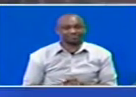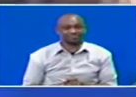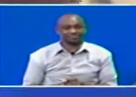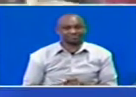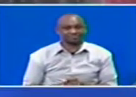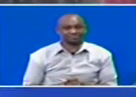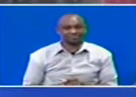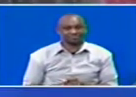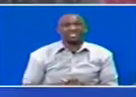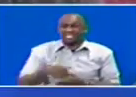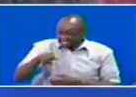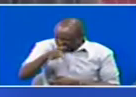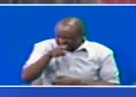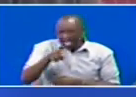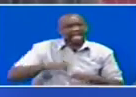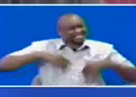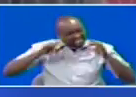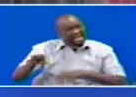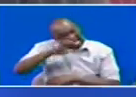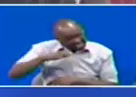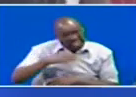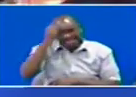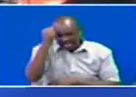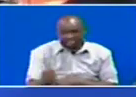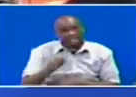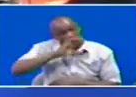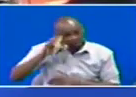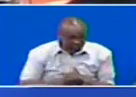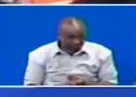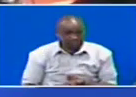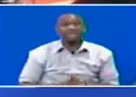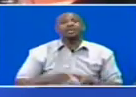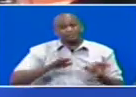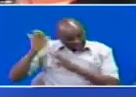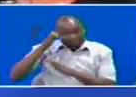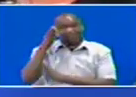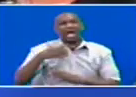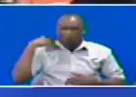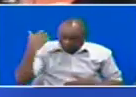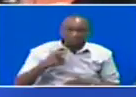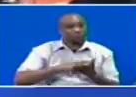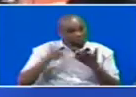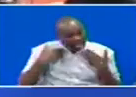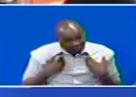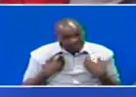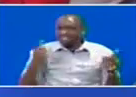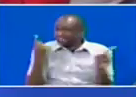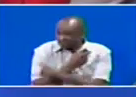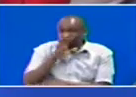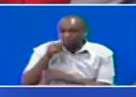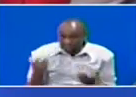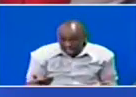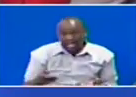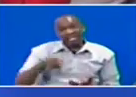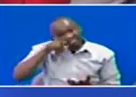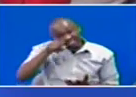kitengela katikati mwa mji wa kitengela kaunti ya kajiado kikao kinaendelea Kila siku ya Wiki lakini tofauti na vikao vingine